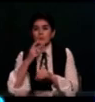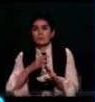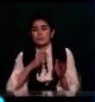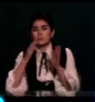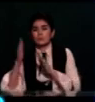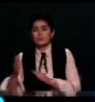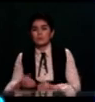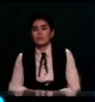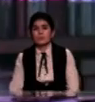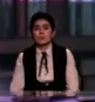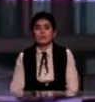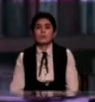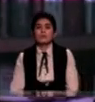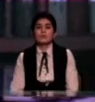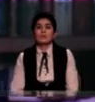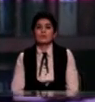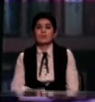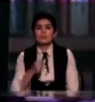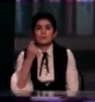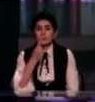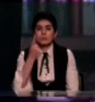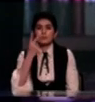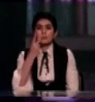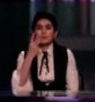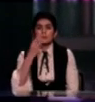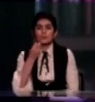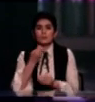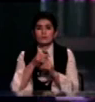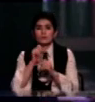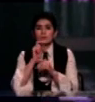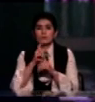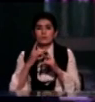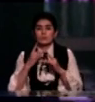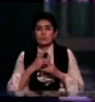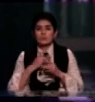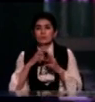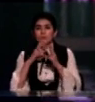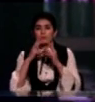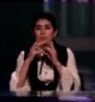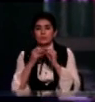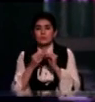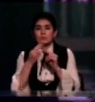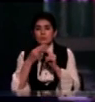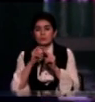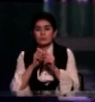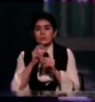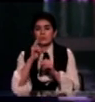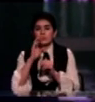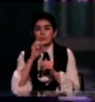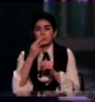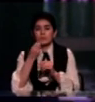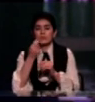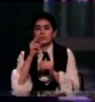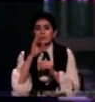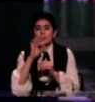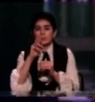часть. Первый этап – это сетевидная или диффузная нервная система, свойственна